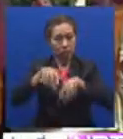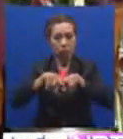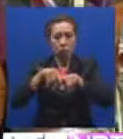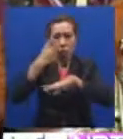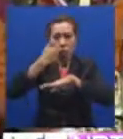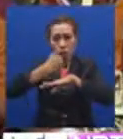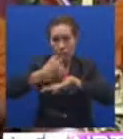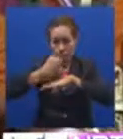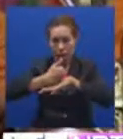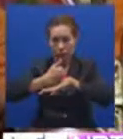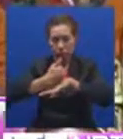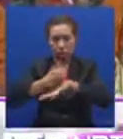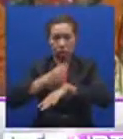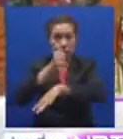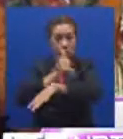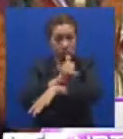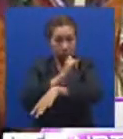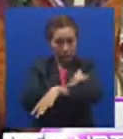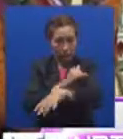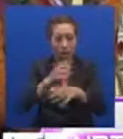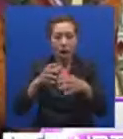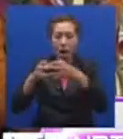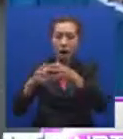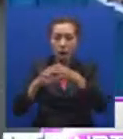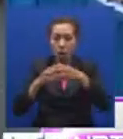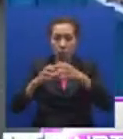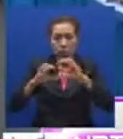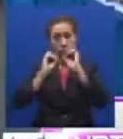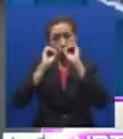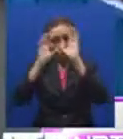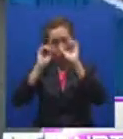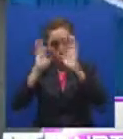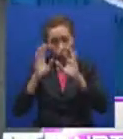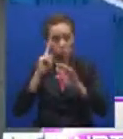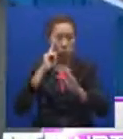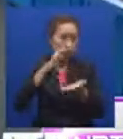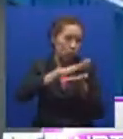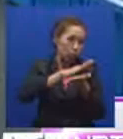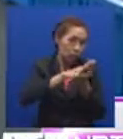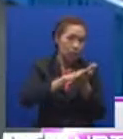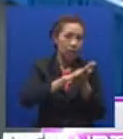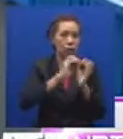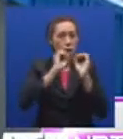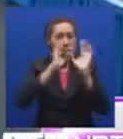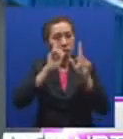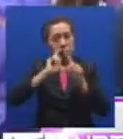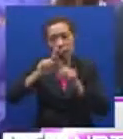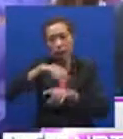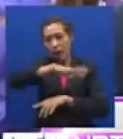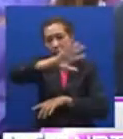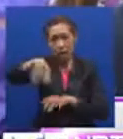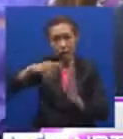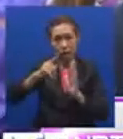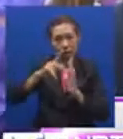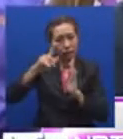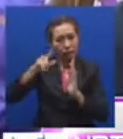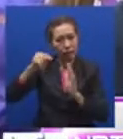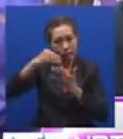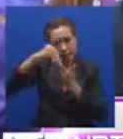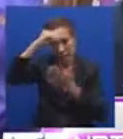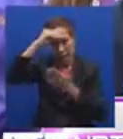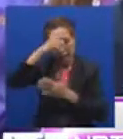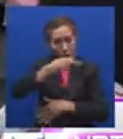ดิลกเวชผู้ว่าราชการจังหวัดพร้อมกับข้าราชการครูอาจารย์จากโรงเรียนต่างๆในพื้นที่สำนักงานเขตการศึกษา